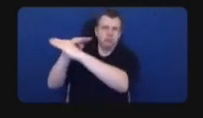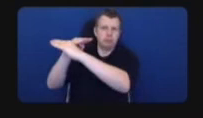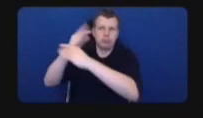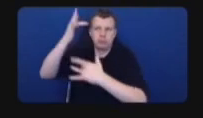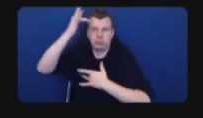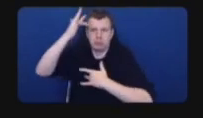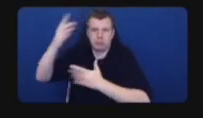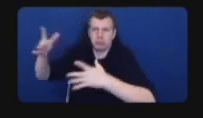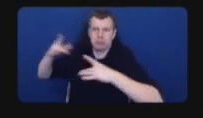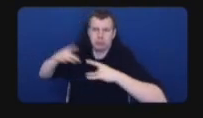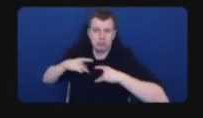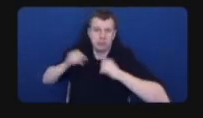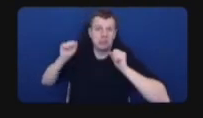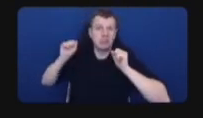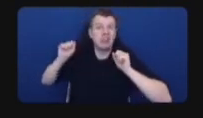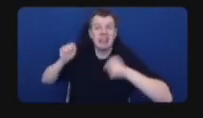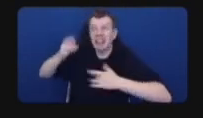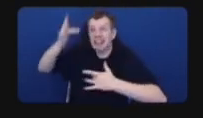所以新冠疫苗呢,